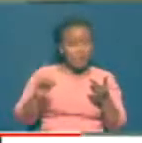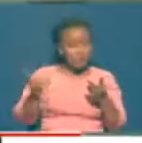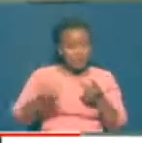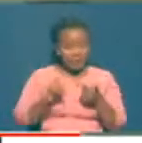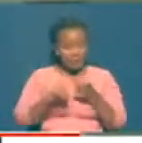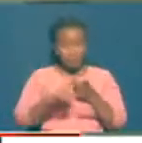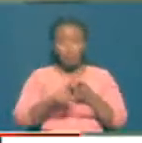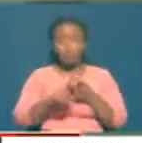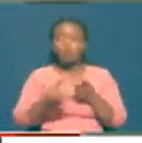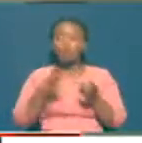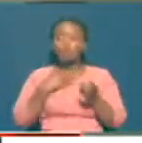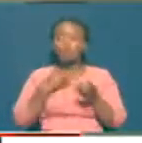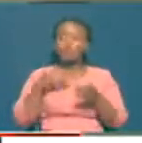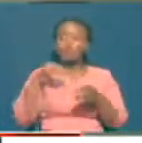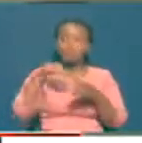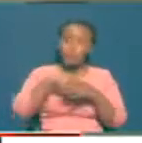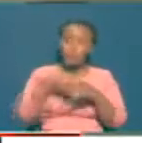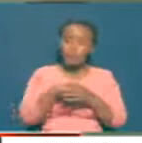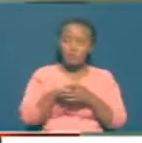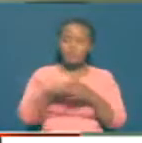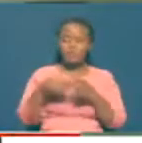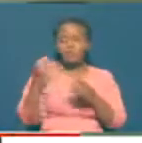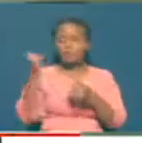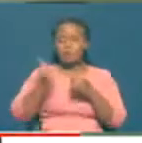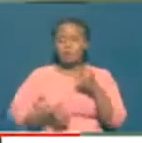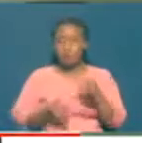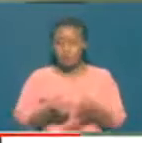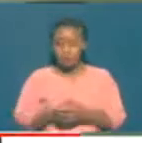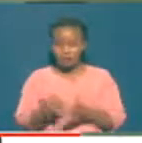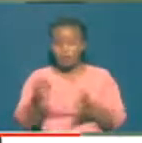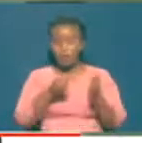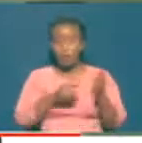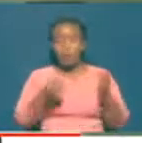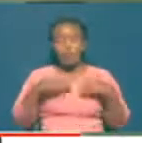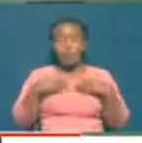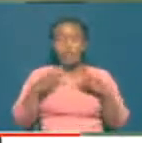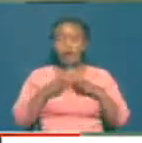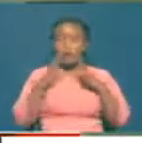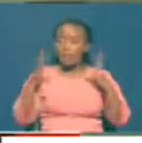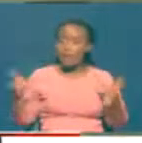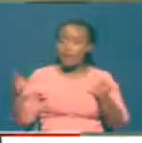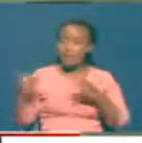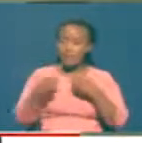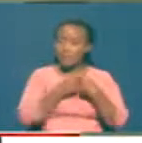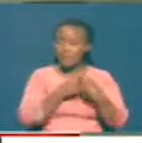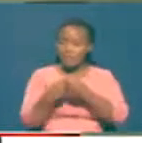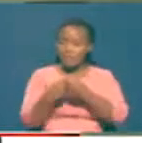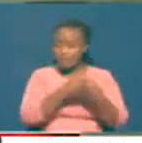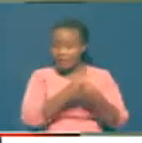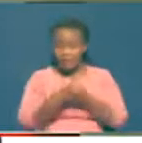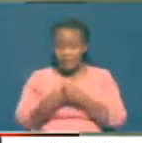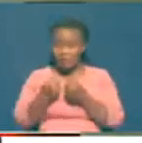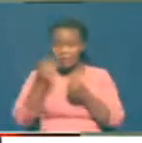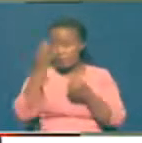A. Kuna changamoto kubwa ambayo tuko nayo kwa sababu tunaweza enda